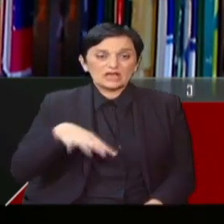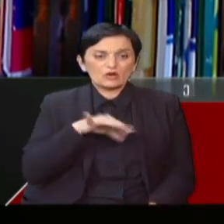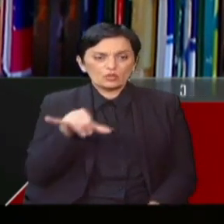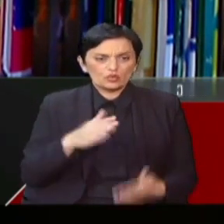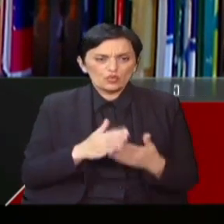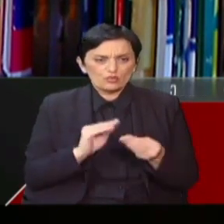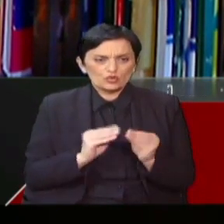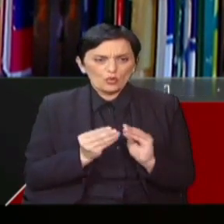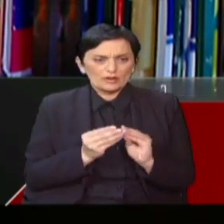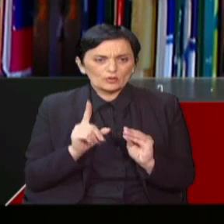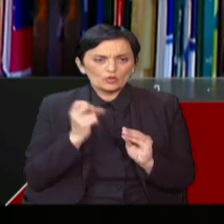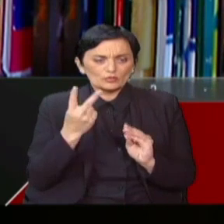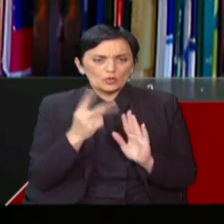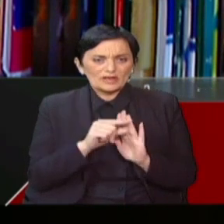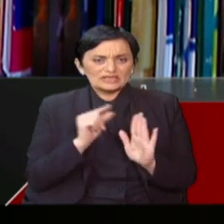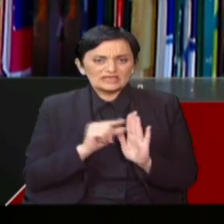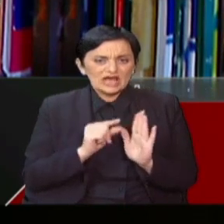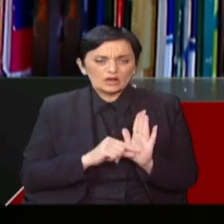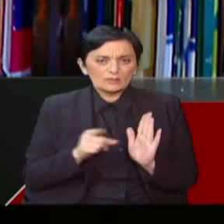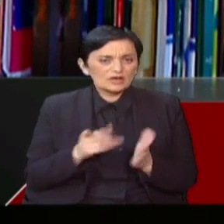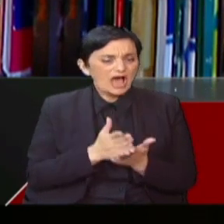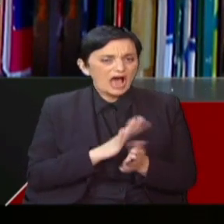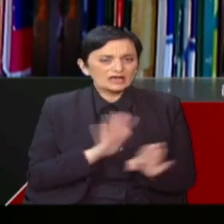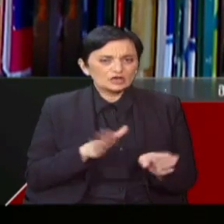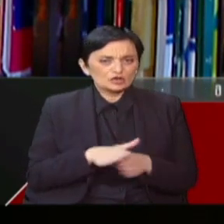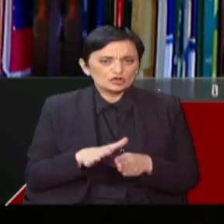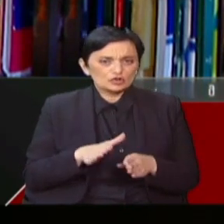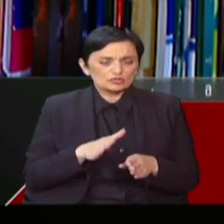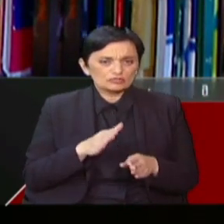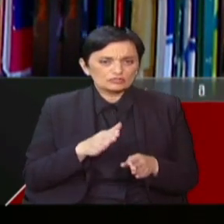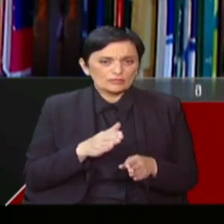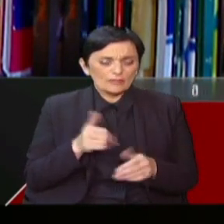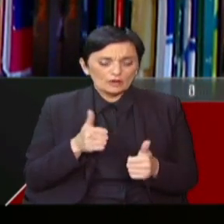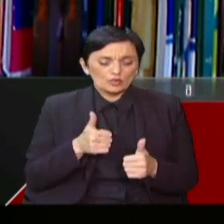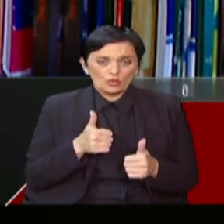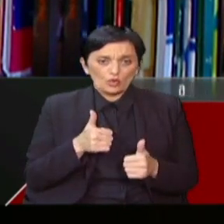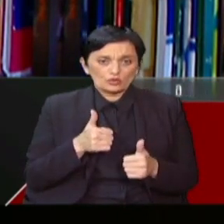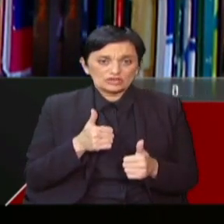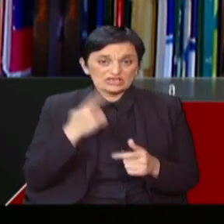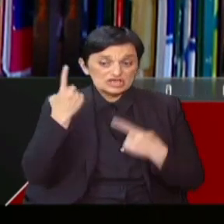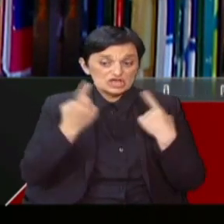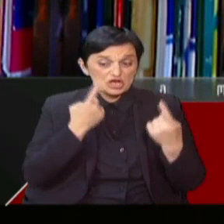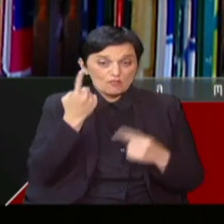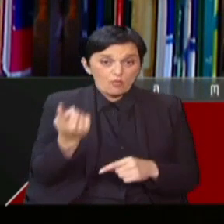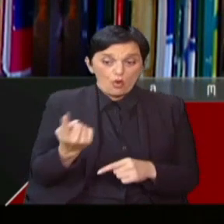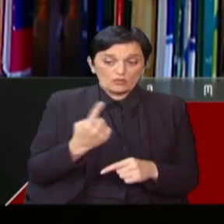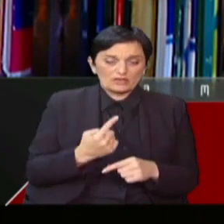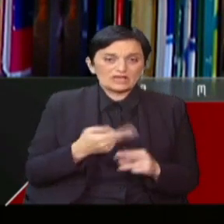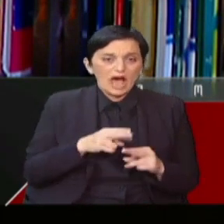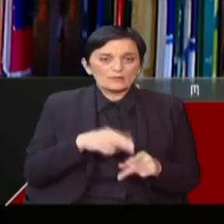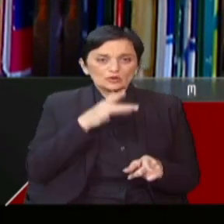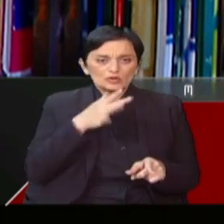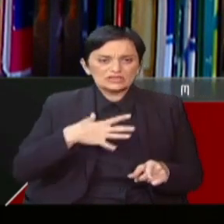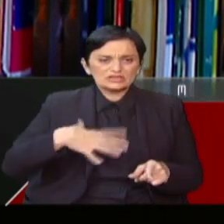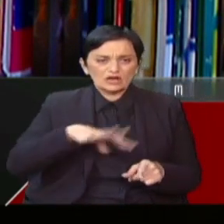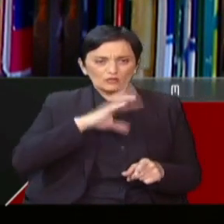აქვს პრობლემა, რომ 12 რეკომენდაცია არ არის შესრულებული სრულფასოვნად, როგორც გამოვიდა ინფორმაცია და იმავდროულად